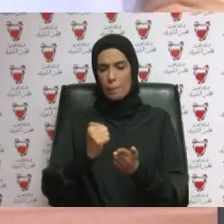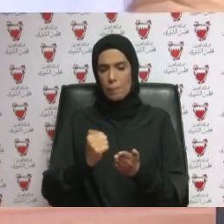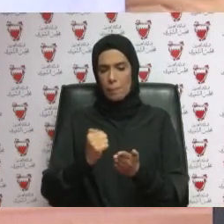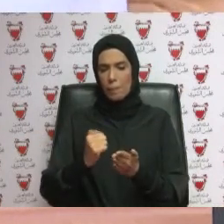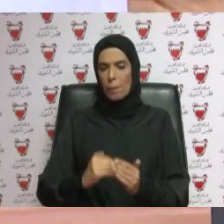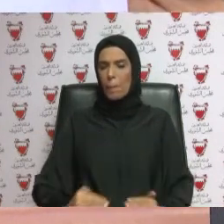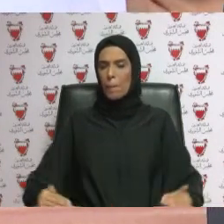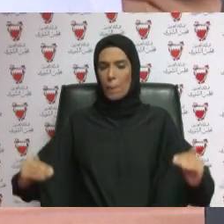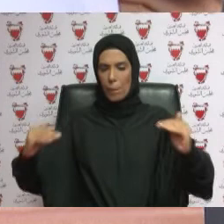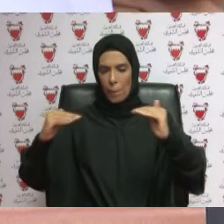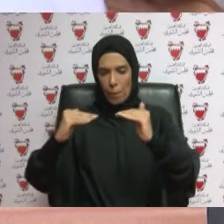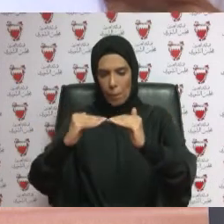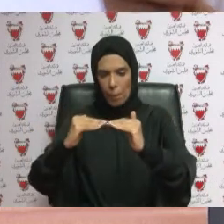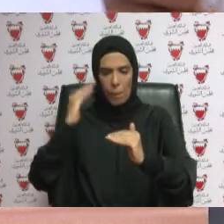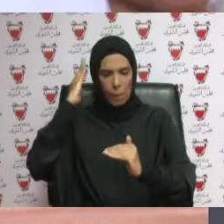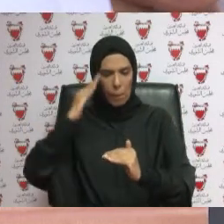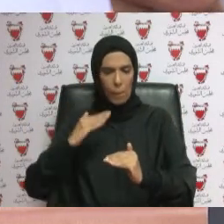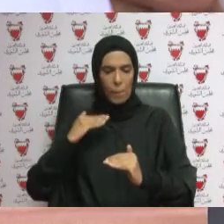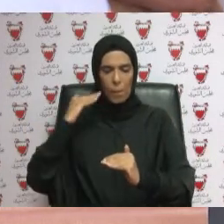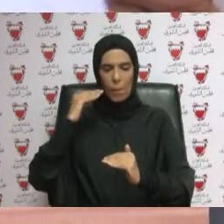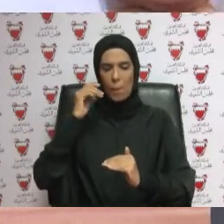والمساواة بينها وبين الرجل،